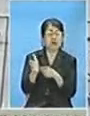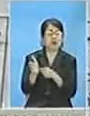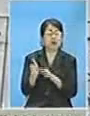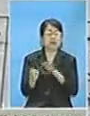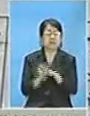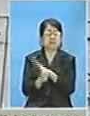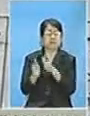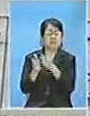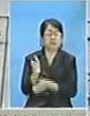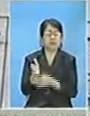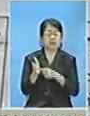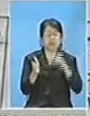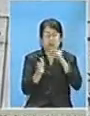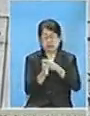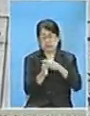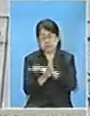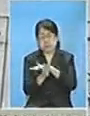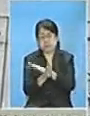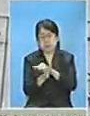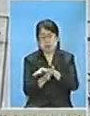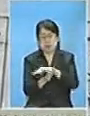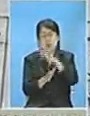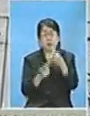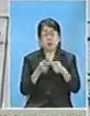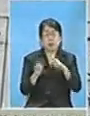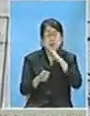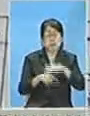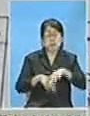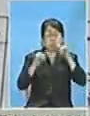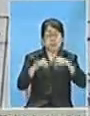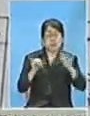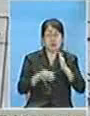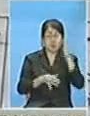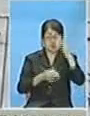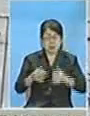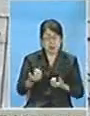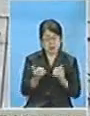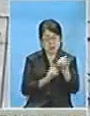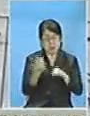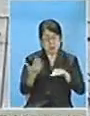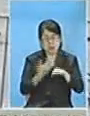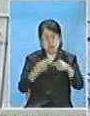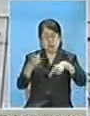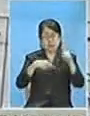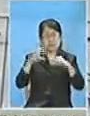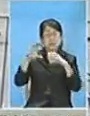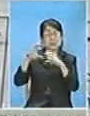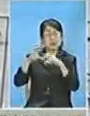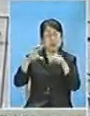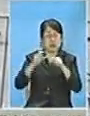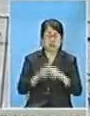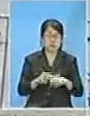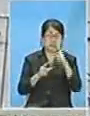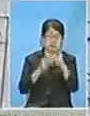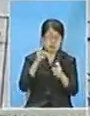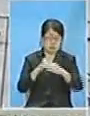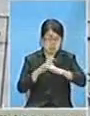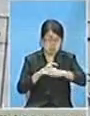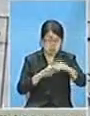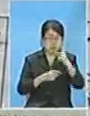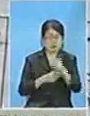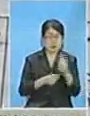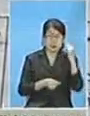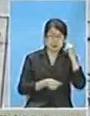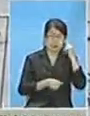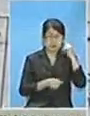ได้และถ้าปล่อยทิ้งไว้จะทำให้ถนนบริเวณศรีนครินทร์ชำรุดหรือทรุดตัวลงได้กทม.จึงได้ดำเนินการปิดกั้น